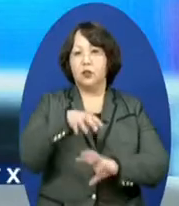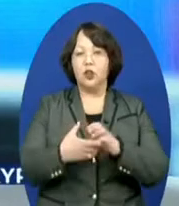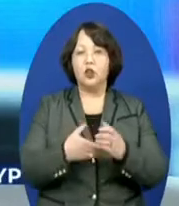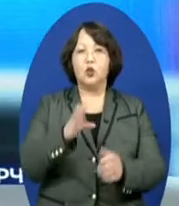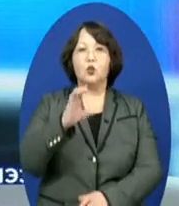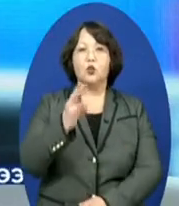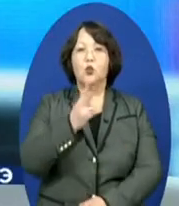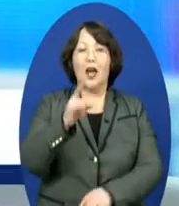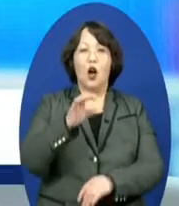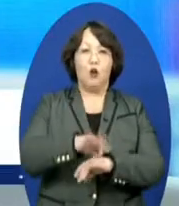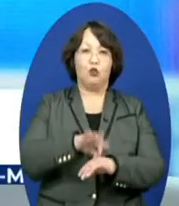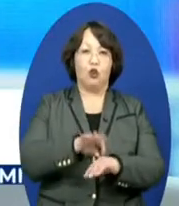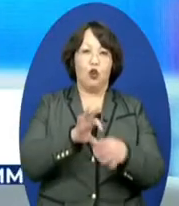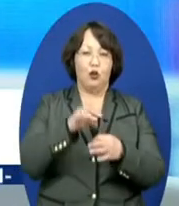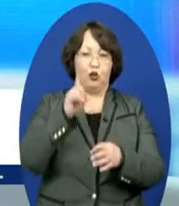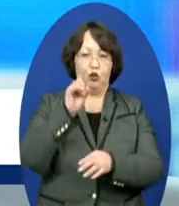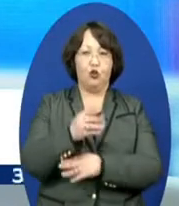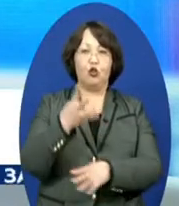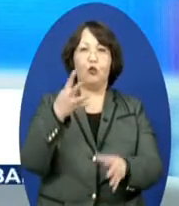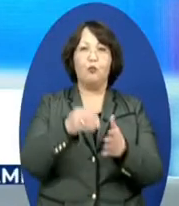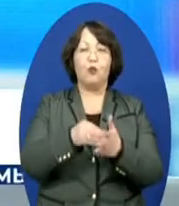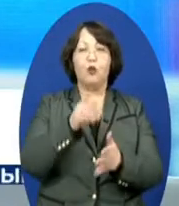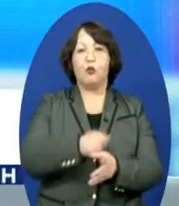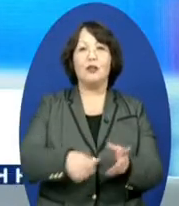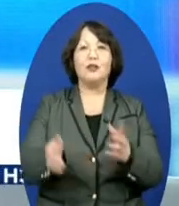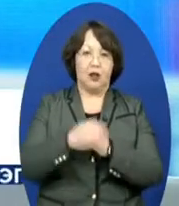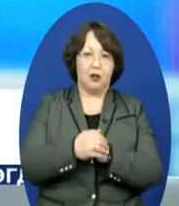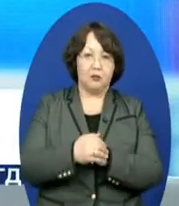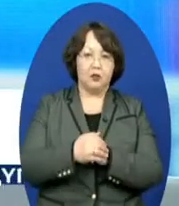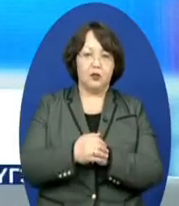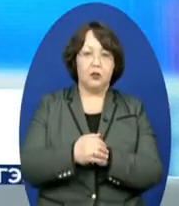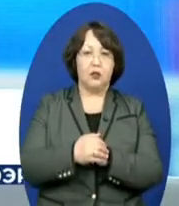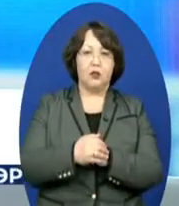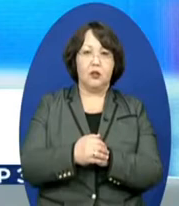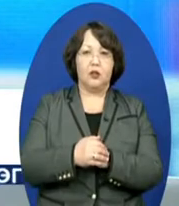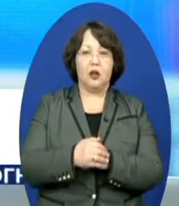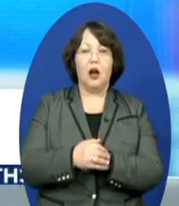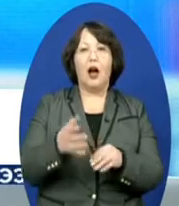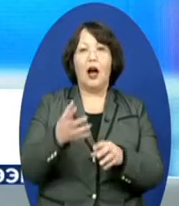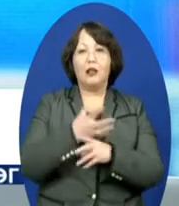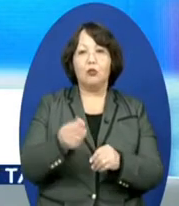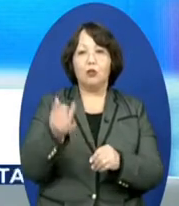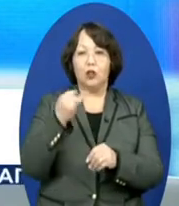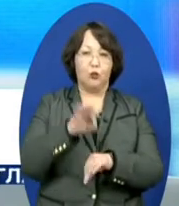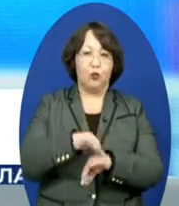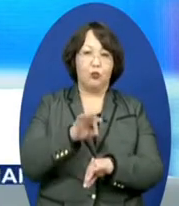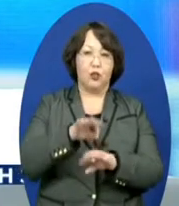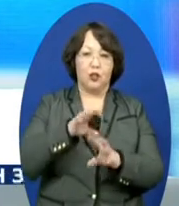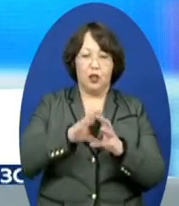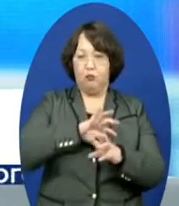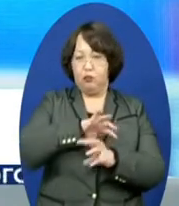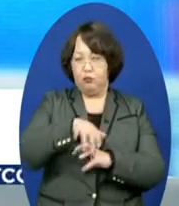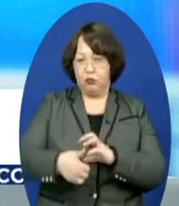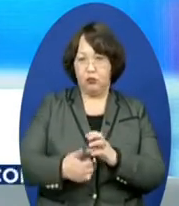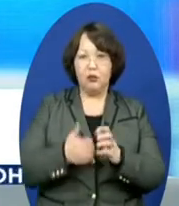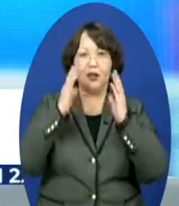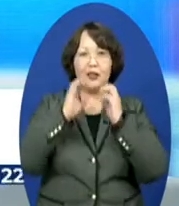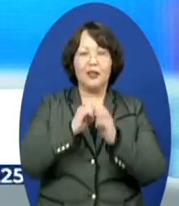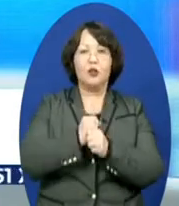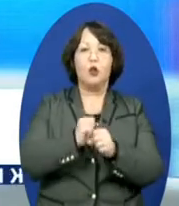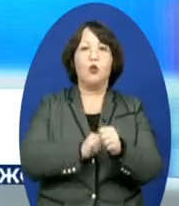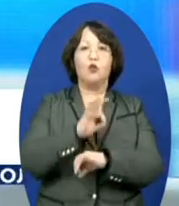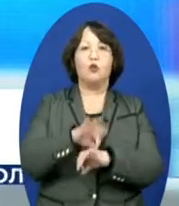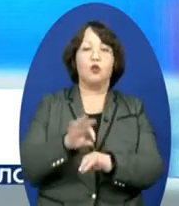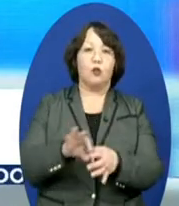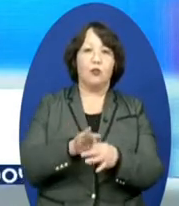Дэлхийд сүрийн өвчнөөр өдөрт 4000 гаруй хүн нас ордог байна. Нас оролтын тоогоор тэргүүлэх халдварт энэ өвчнөртэй дэлхийн нийтлэр тэмцдэгч ковид